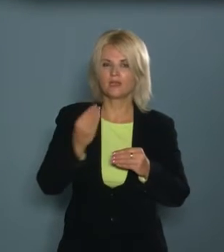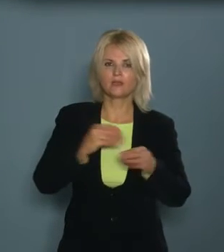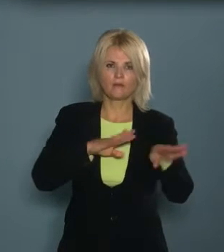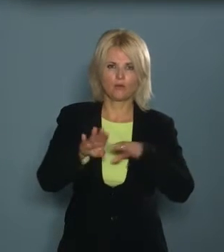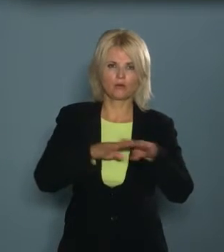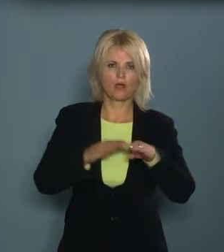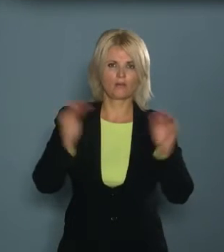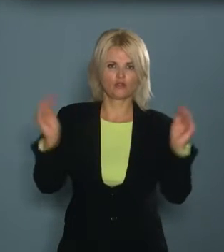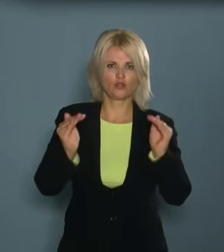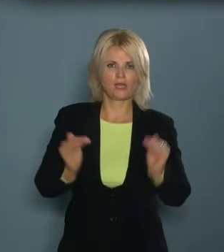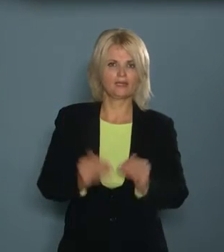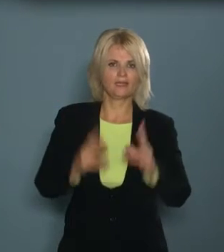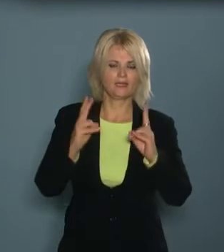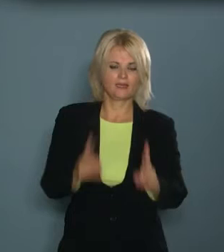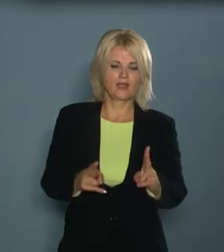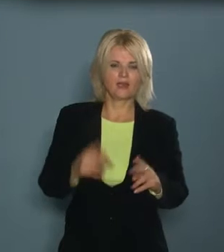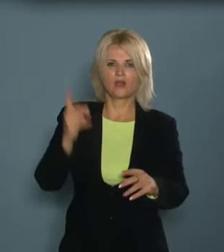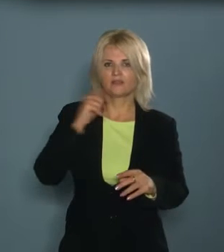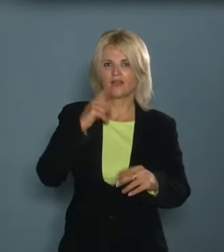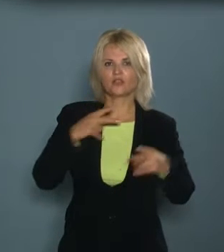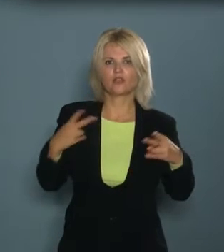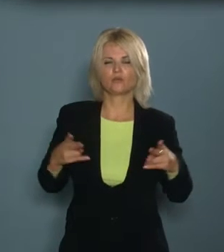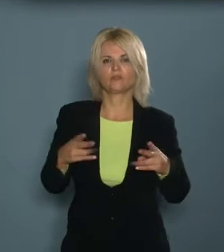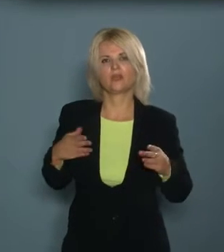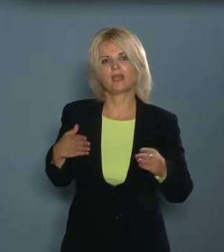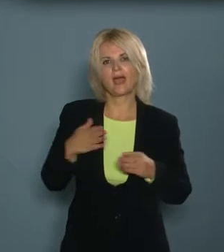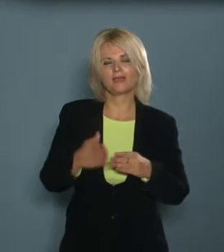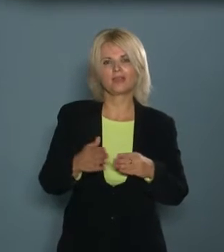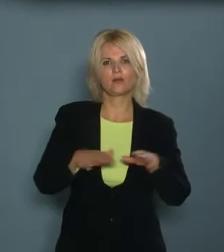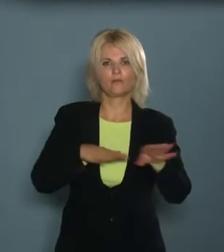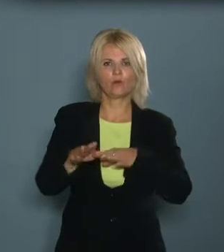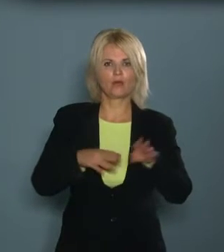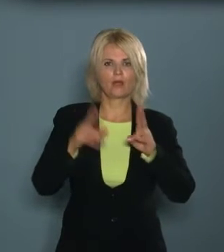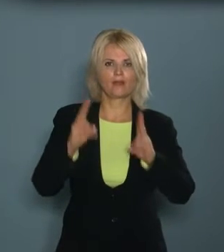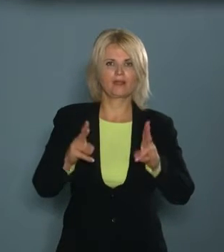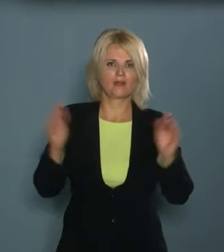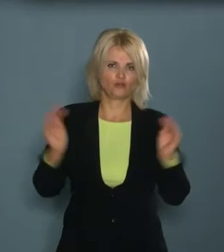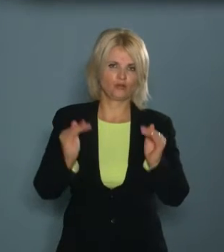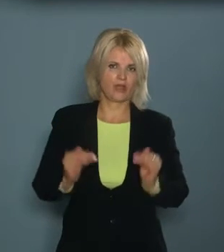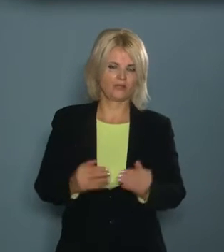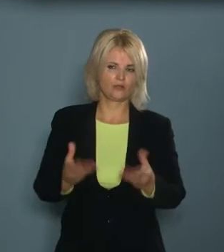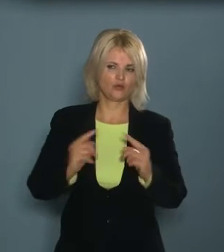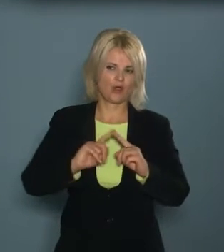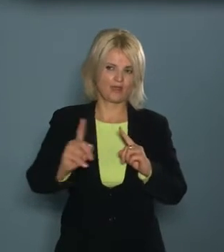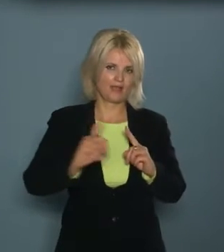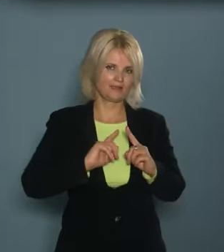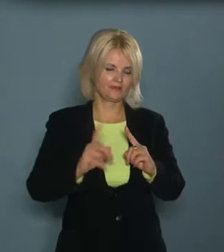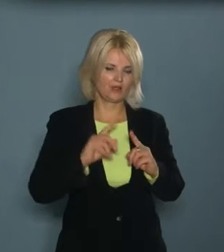picit csökkenteni, és a Tárcsás utcai átjárónak a forgalmát egy picit szét lehetne osztani, mert nagyon sokan